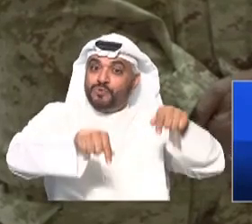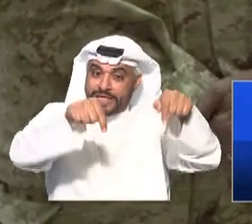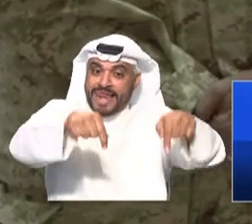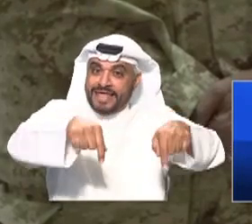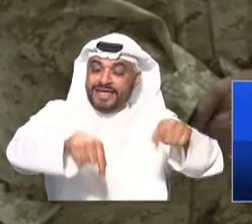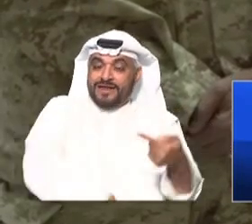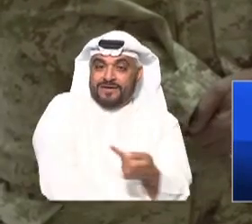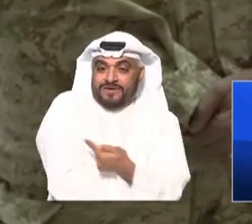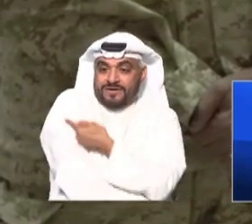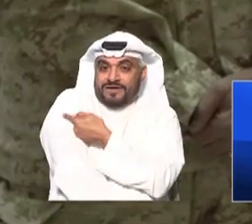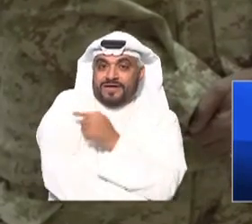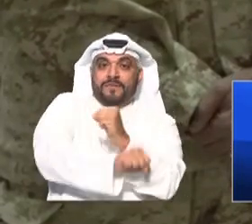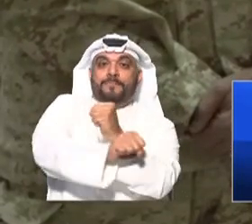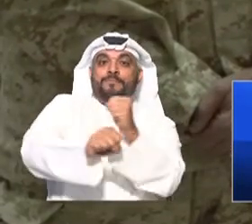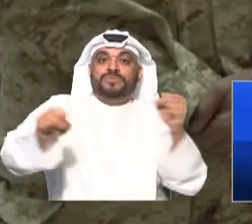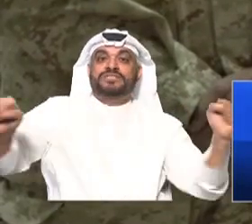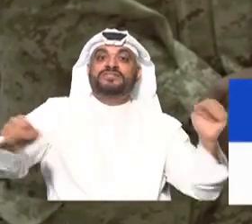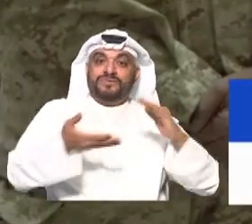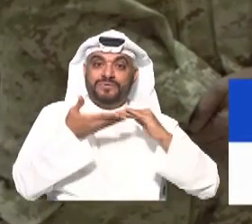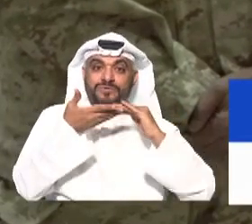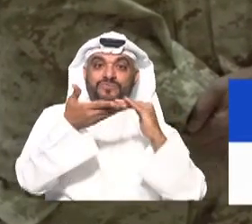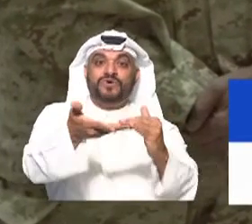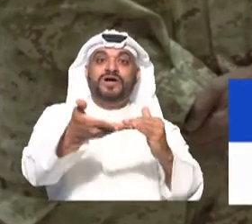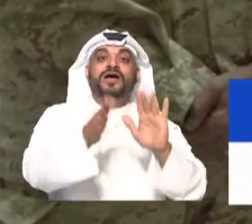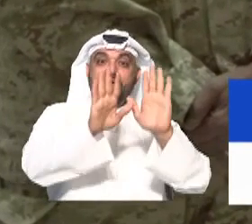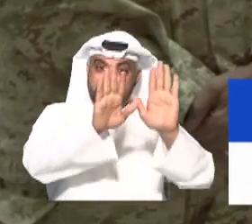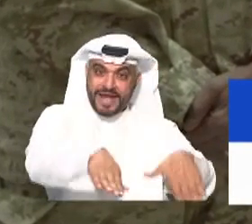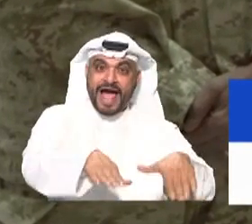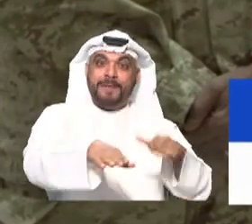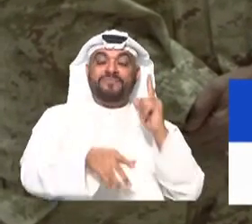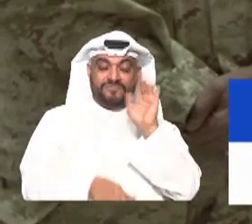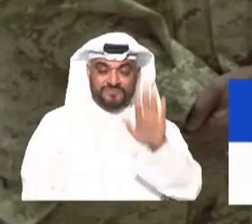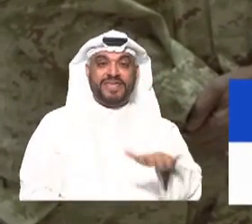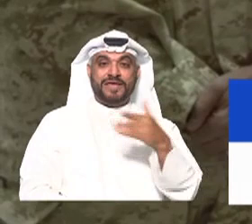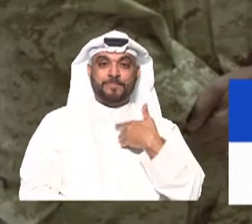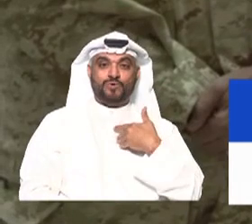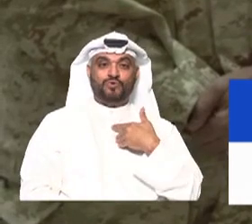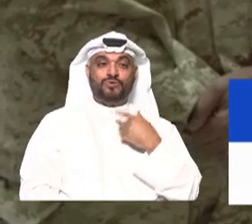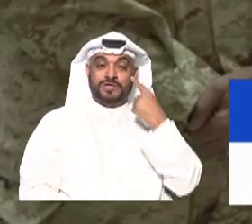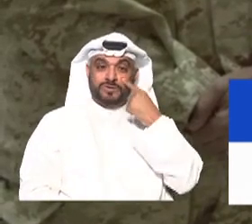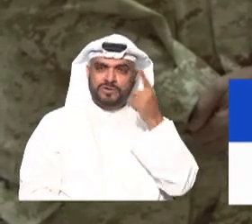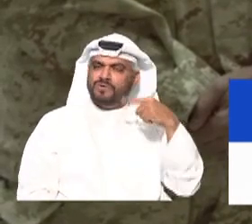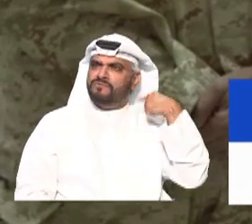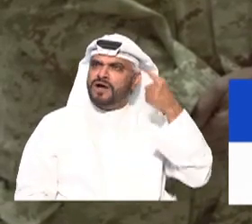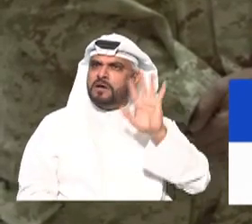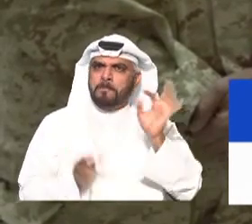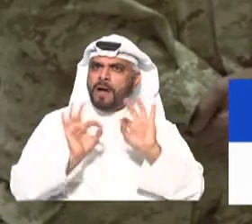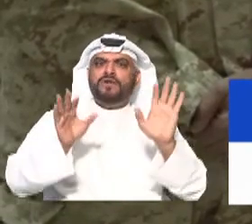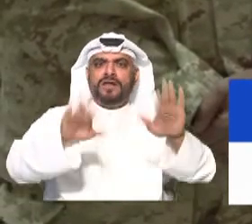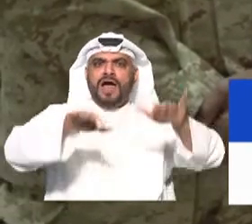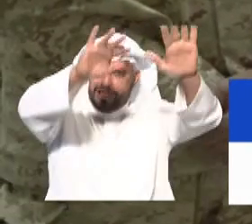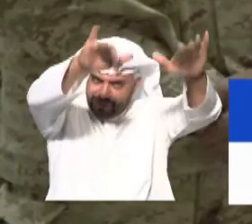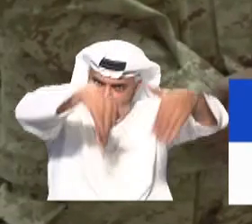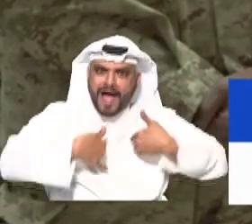في الخدمات الطبيه والخدمات المسانده اللي اعلنا فتح